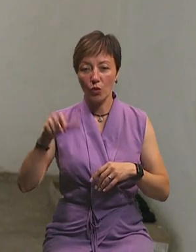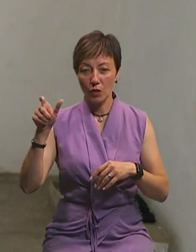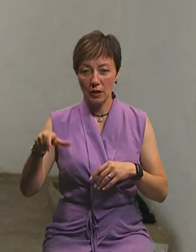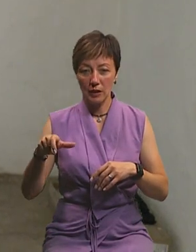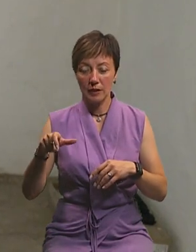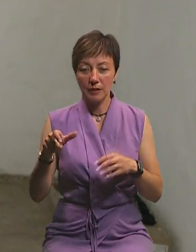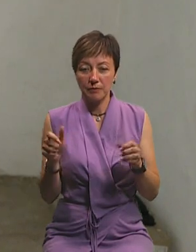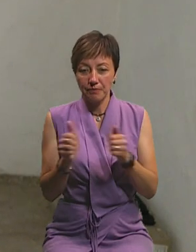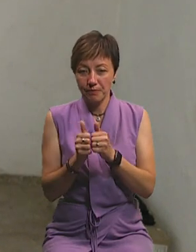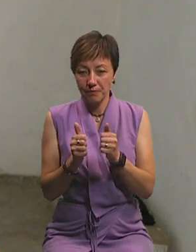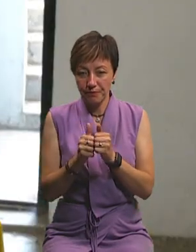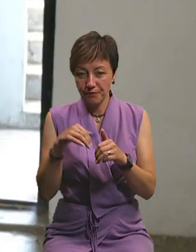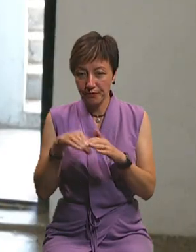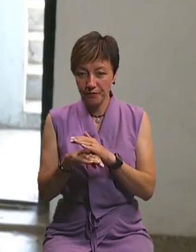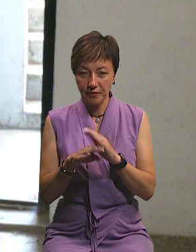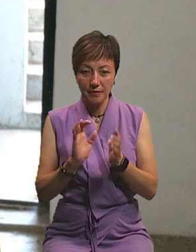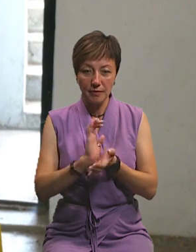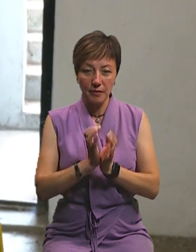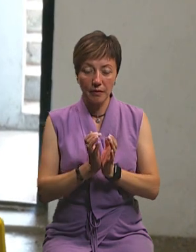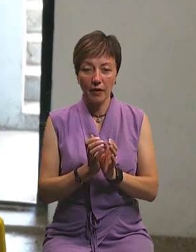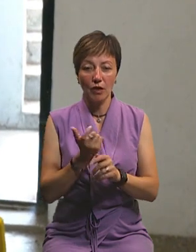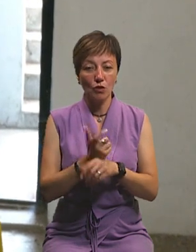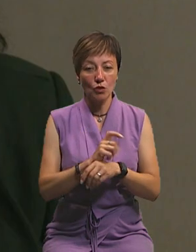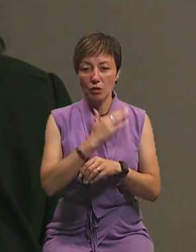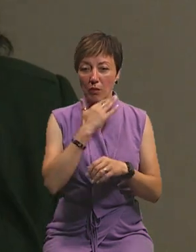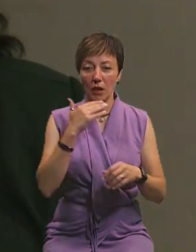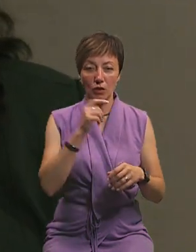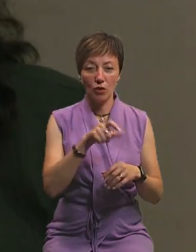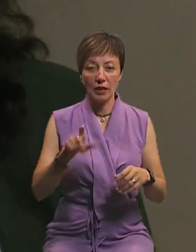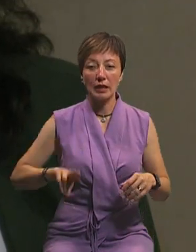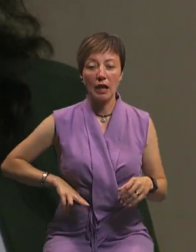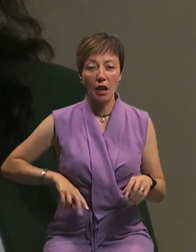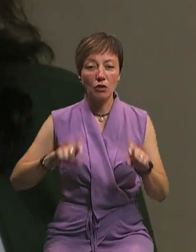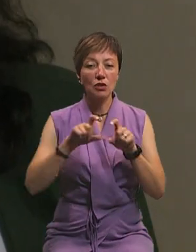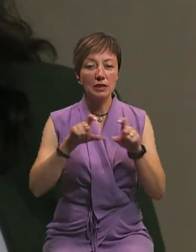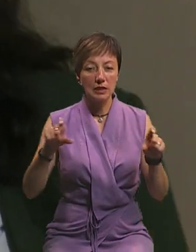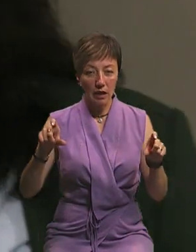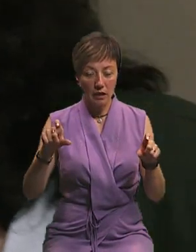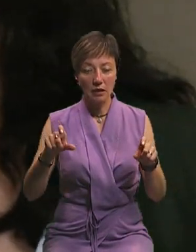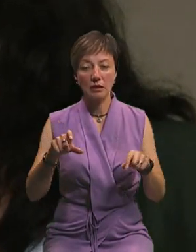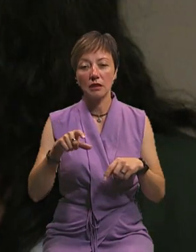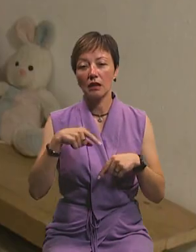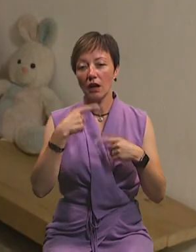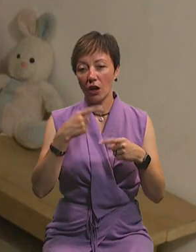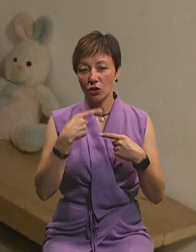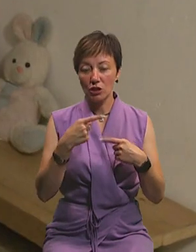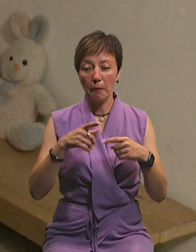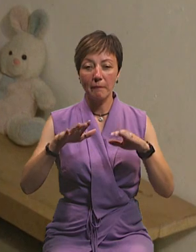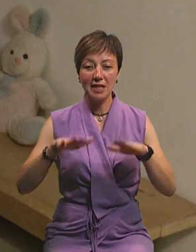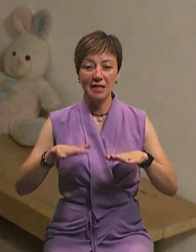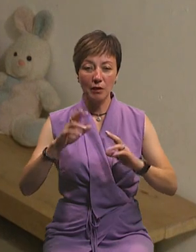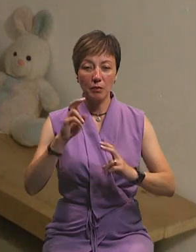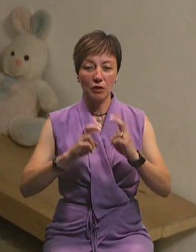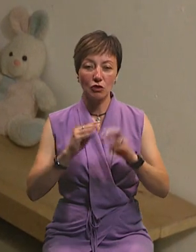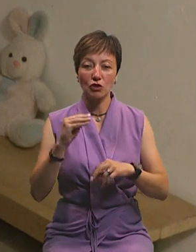тіснилися не було десь сісти дуже дуже багато людей директорка закладу дошкільної освіти Лариса Нижник каже місцевому